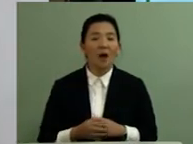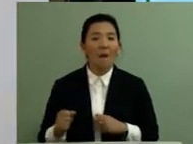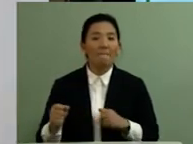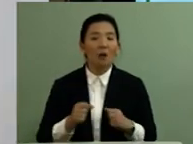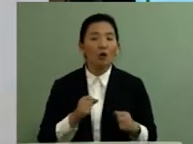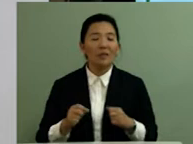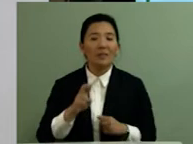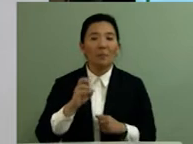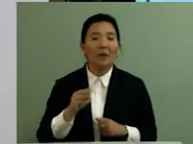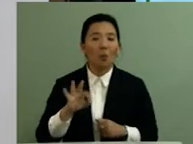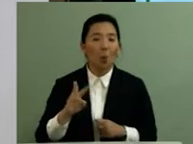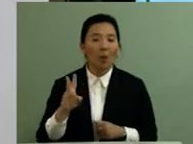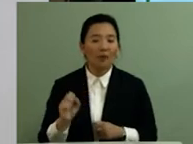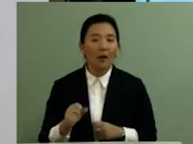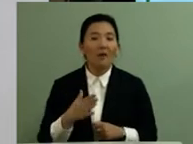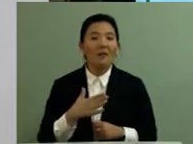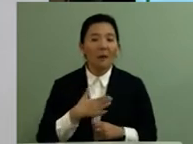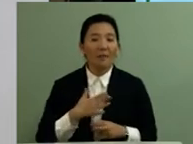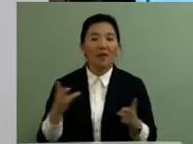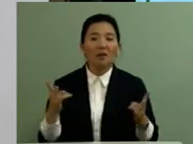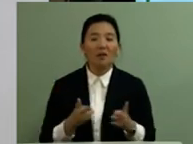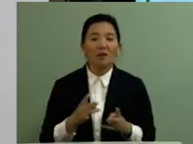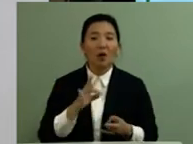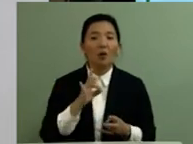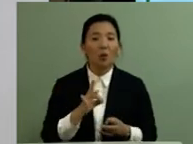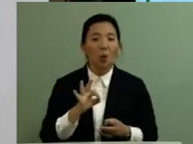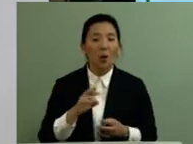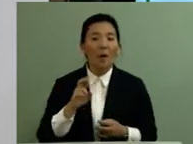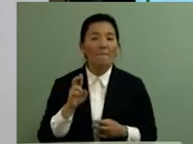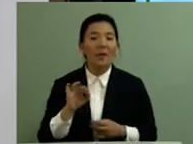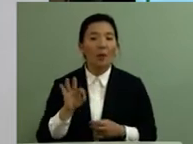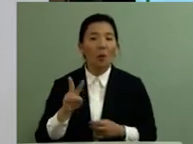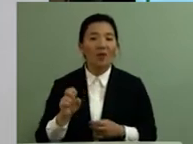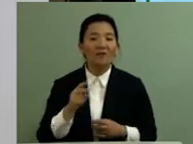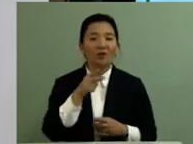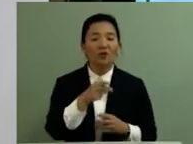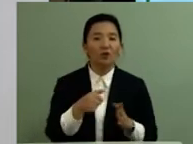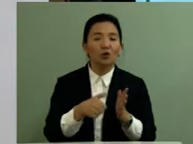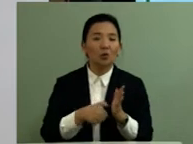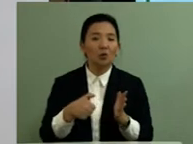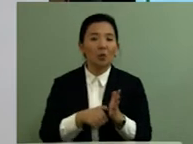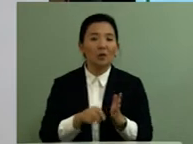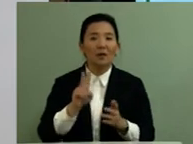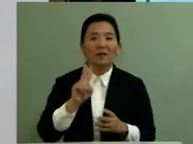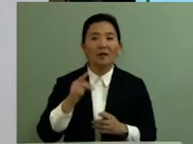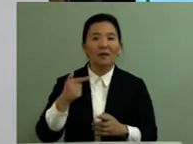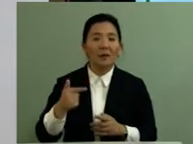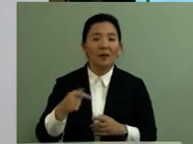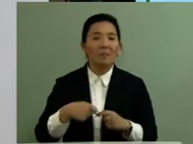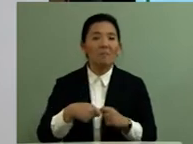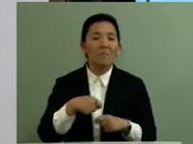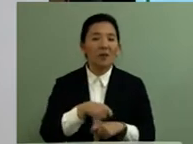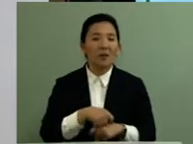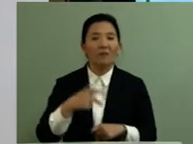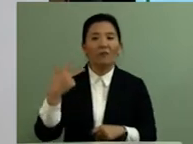Плотность бетона нам пригодится. Я напишу ро бетона 2600 килограмм на метр